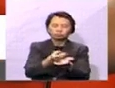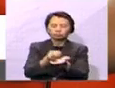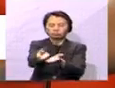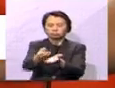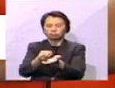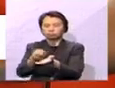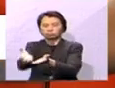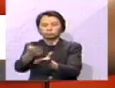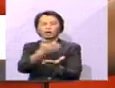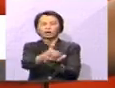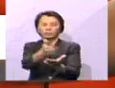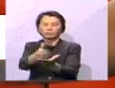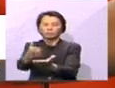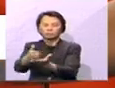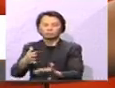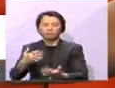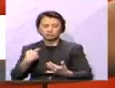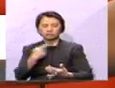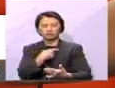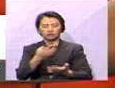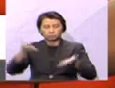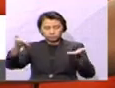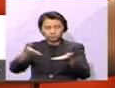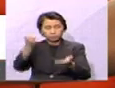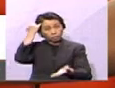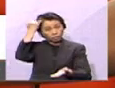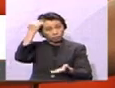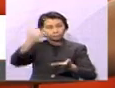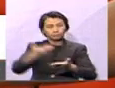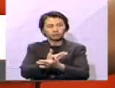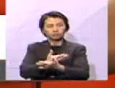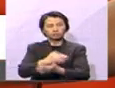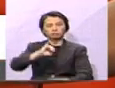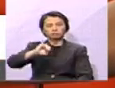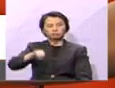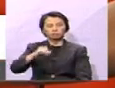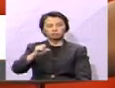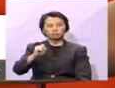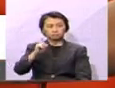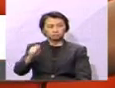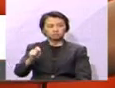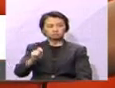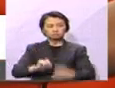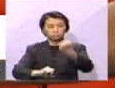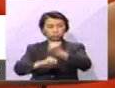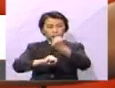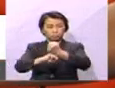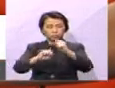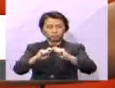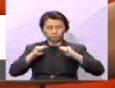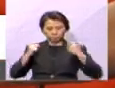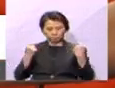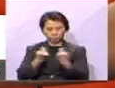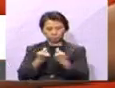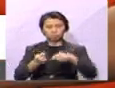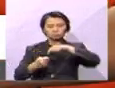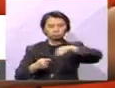itu kita juga memperkenalkan inovasi baruitu kita mewujudkan PST pychological support team yang